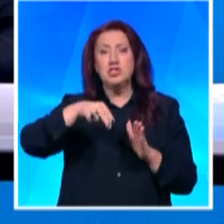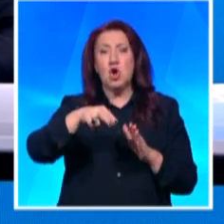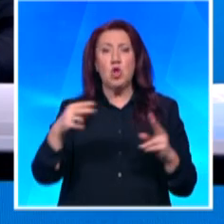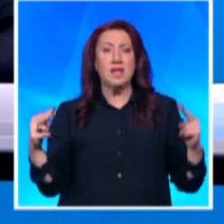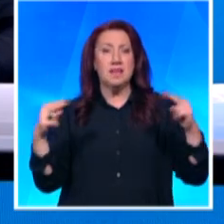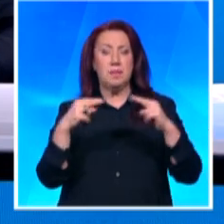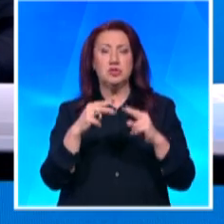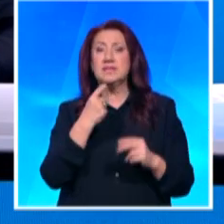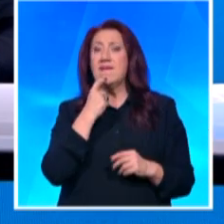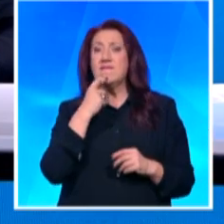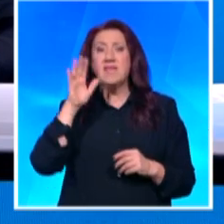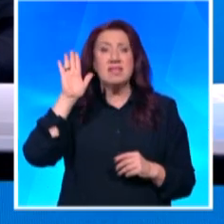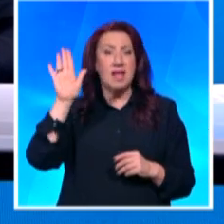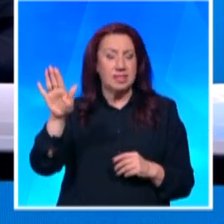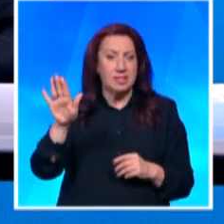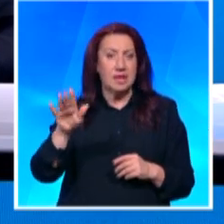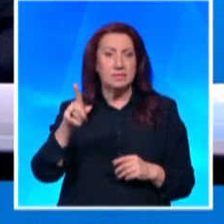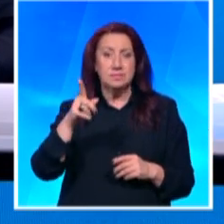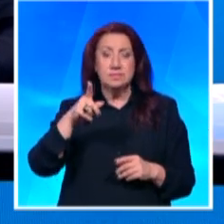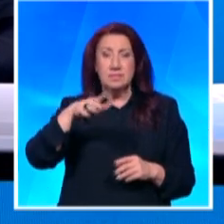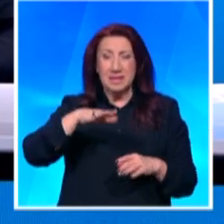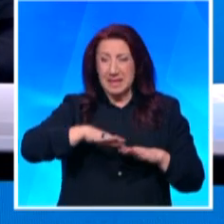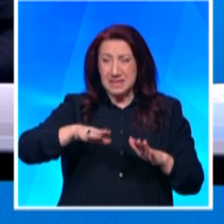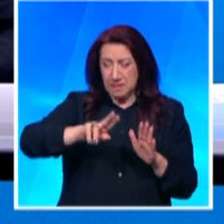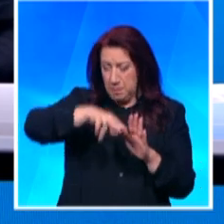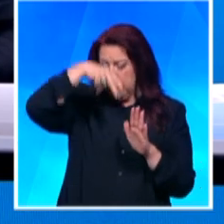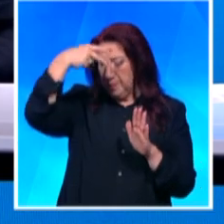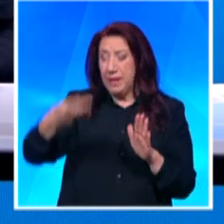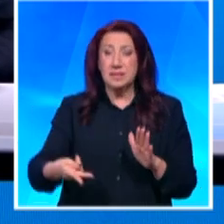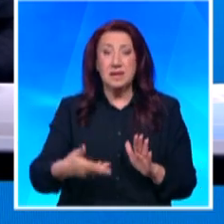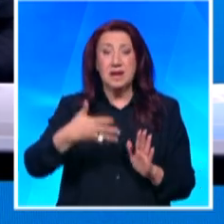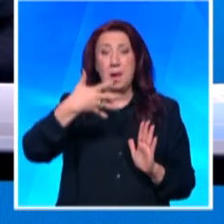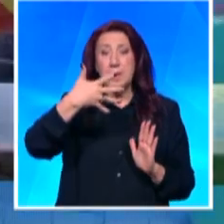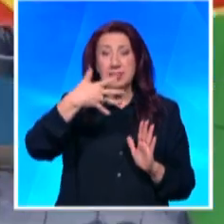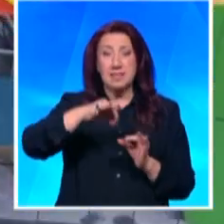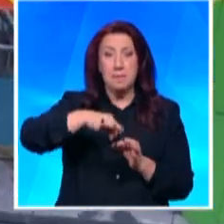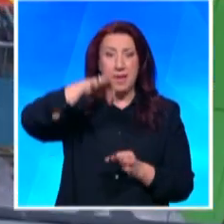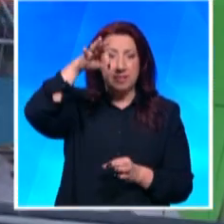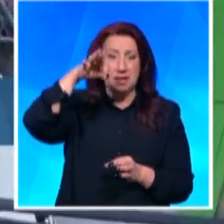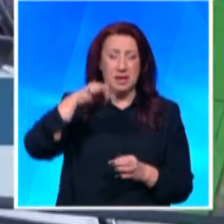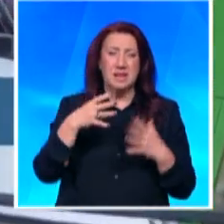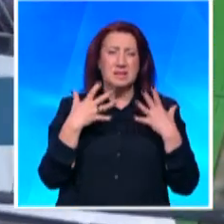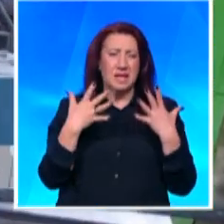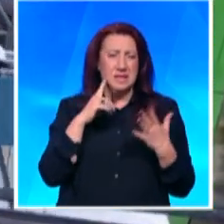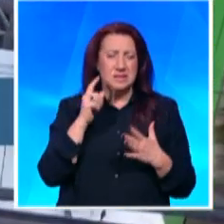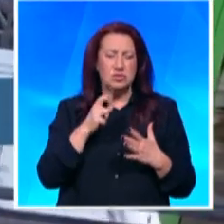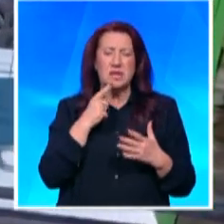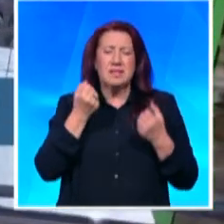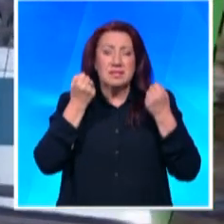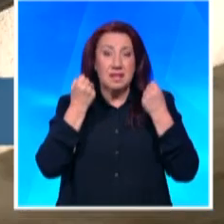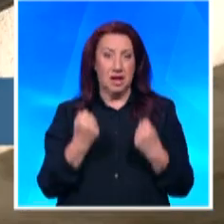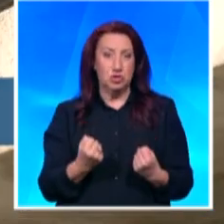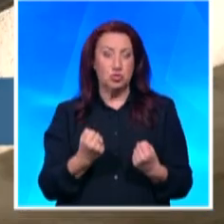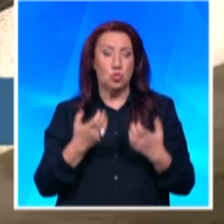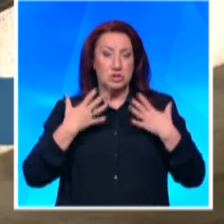тях са паднали от 5 метра височина. 10 от ранените са в тежко състояние. Мостът е бил временно съоръжение